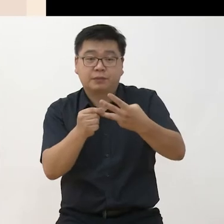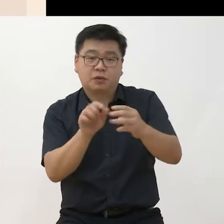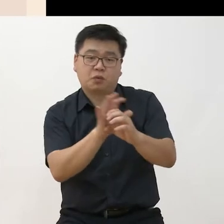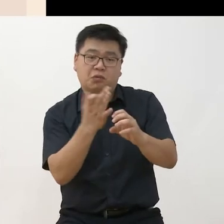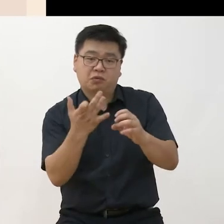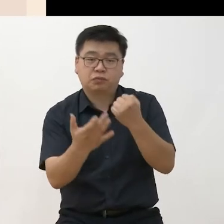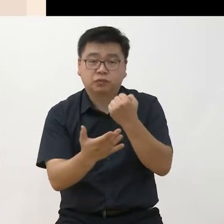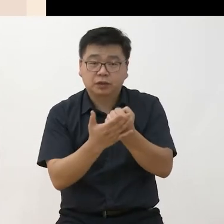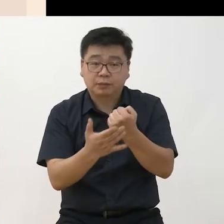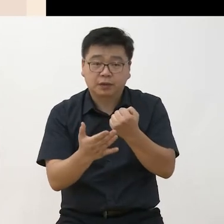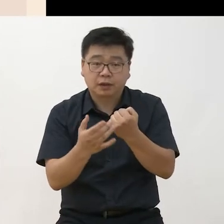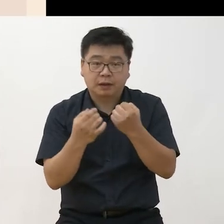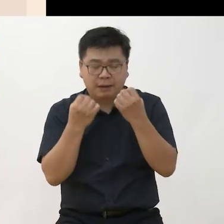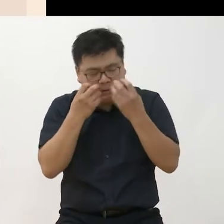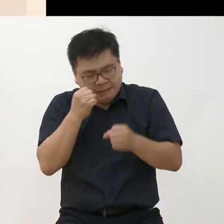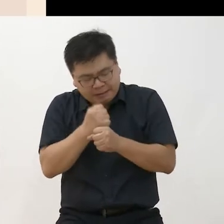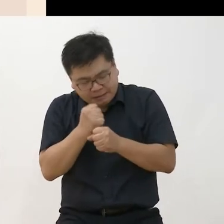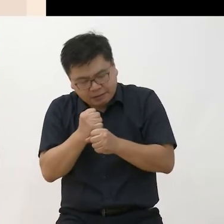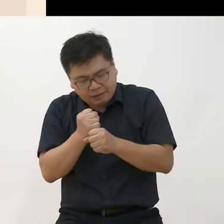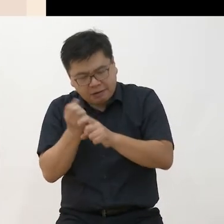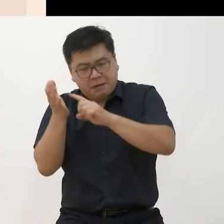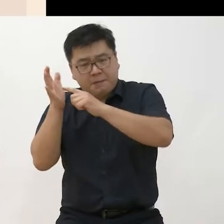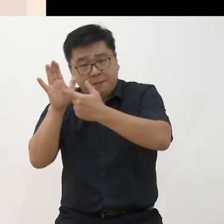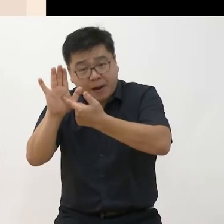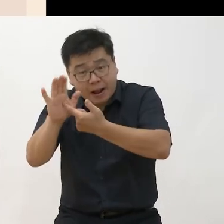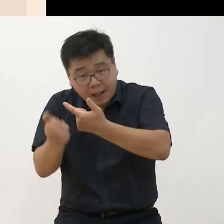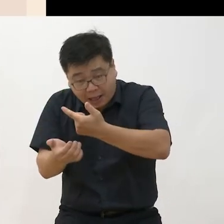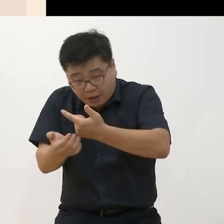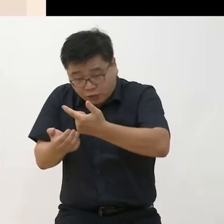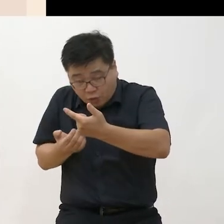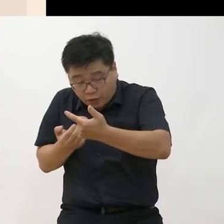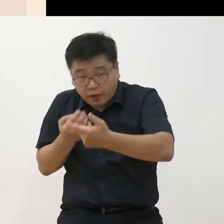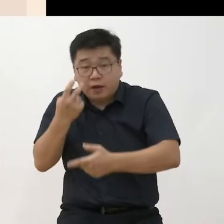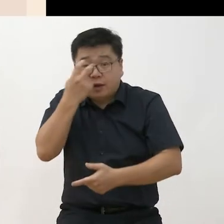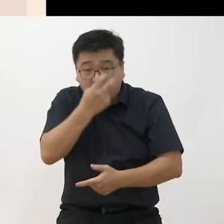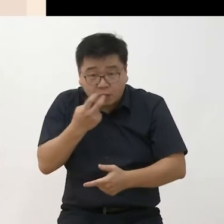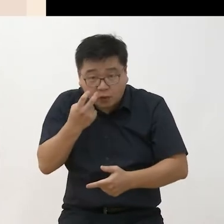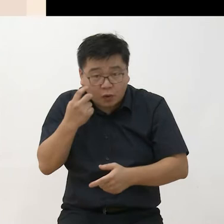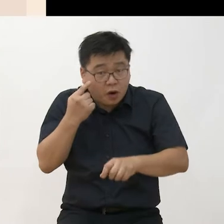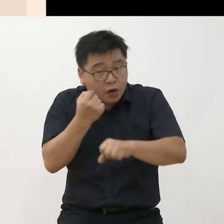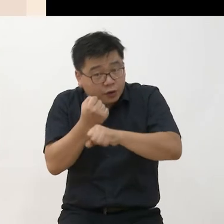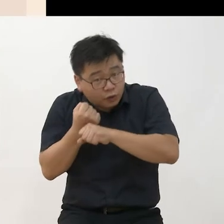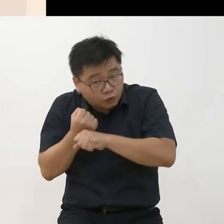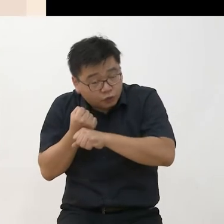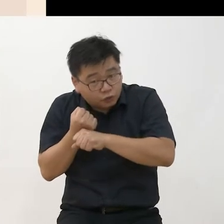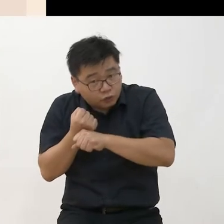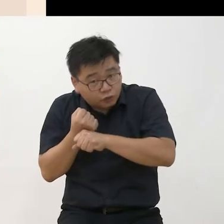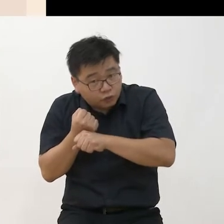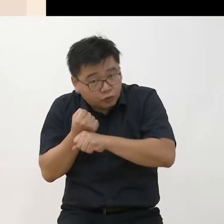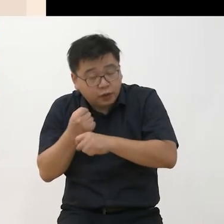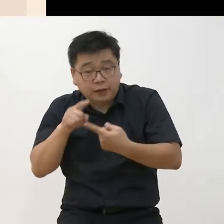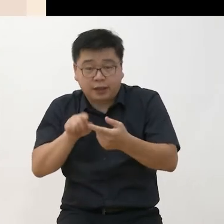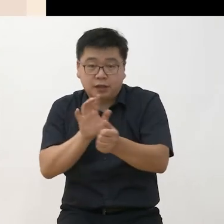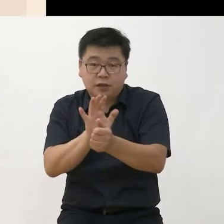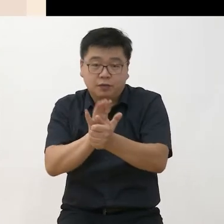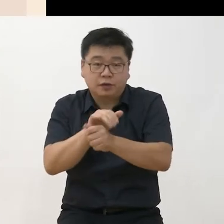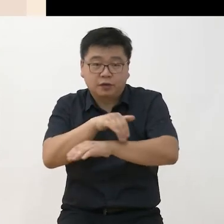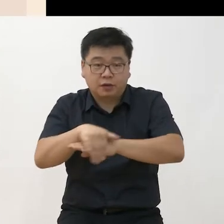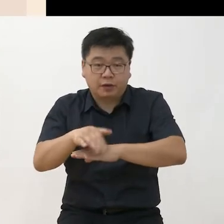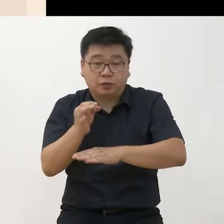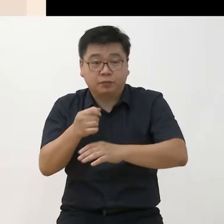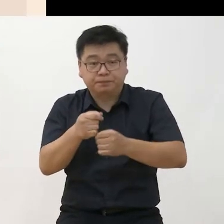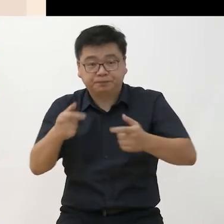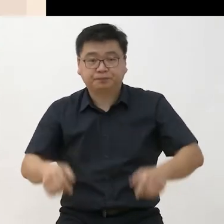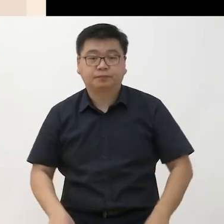코로나19로 인해서 그 창작의 발표 전 단계인 리서치 그리고 사전 연구 단계 지원을 확대했습니다.